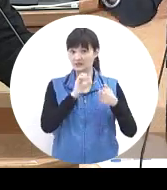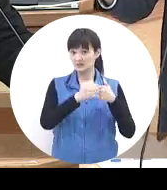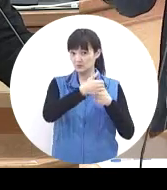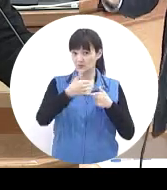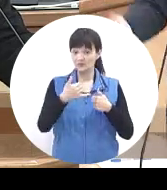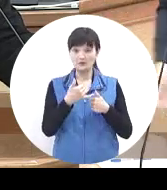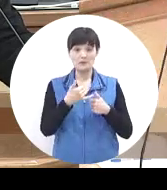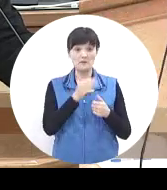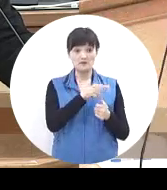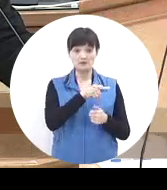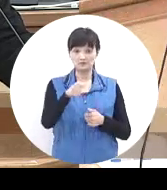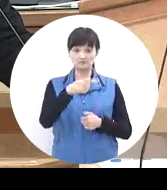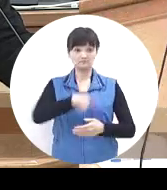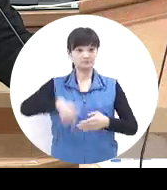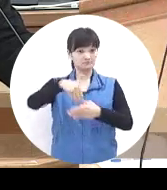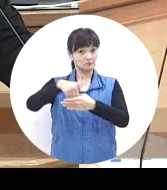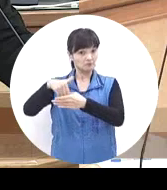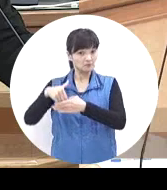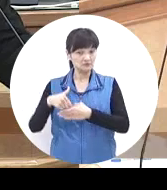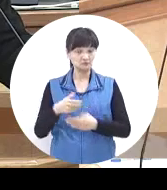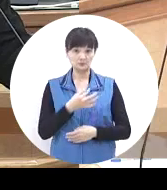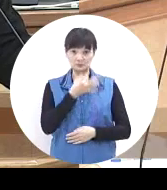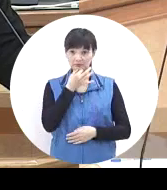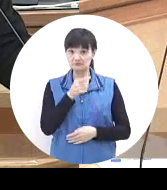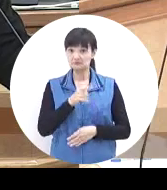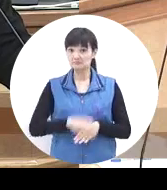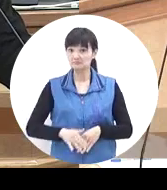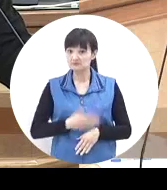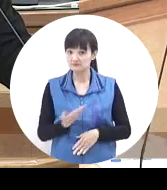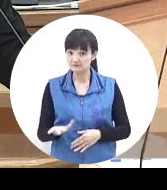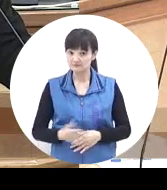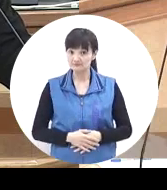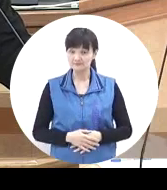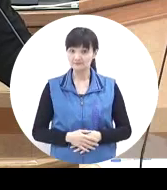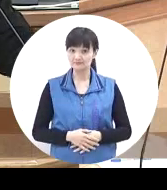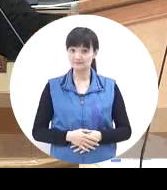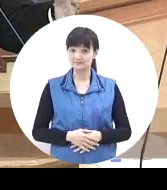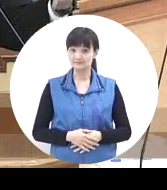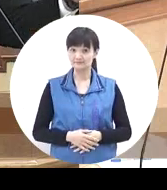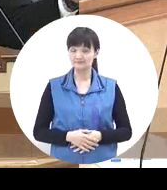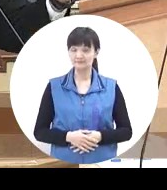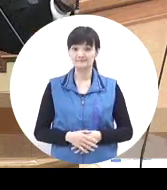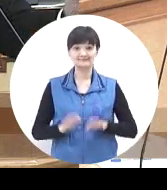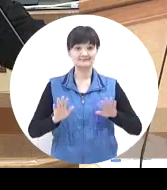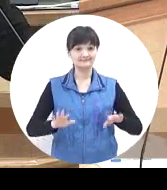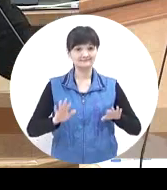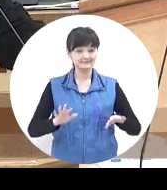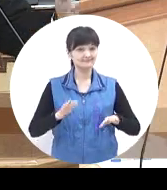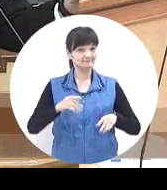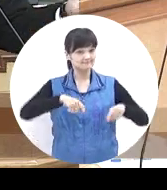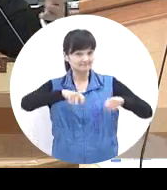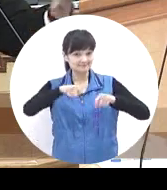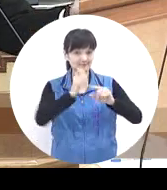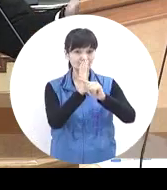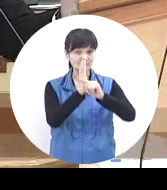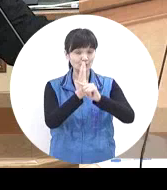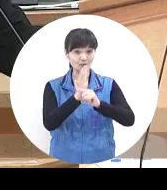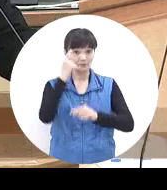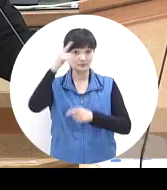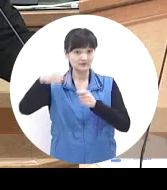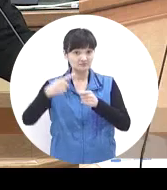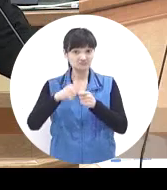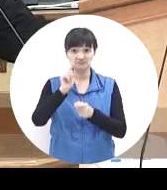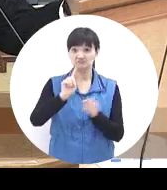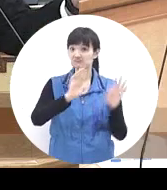北市政府的网军，可不可以承诺一下？ 这样子哈，因为现在还在拟定当中嘛，人人是谁也都不知道